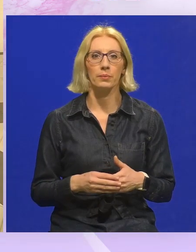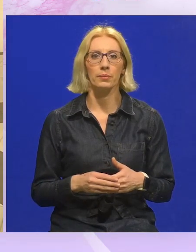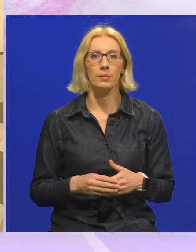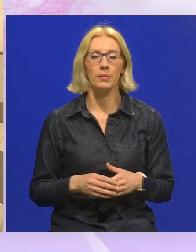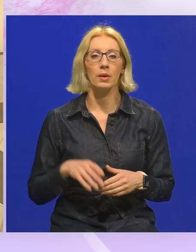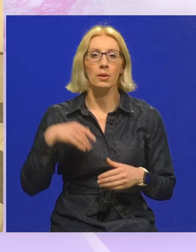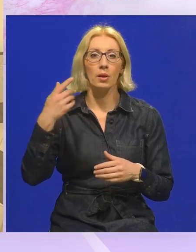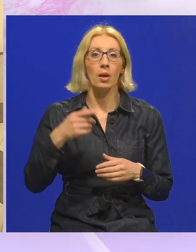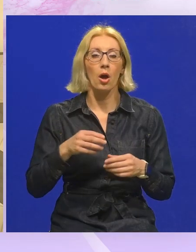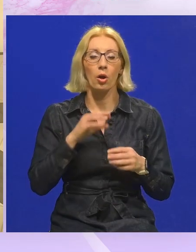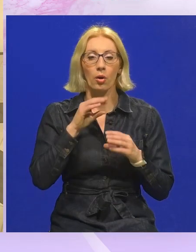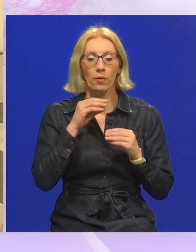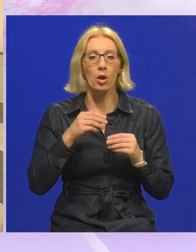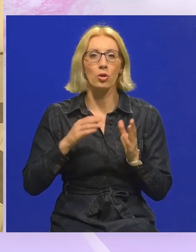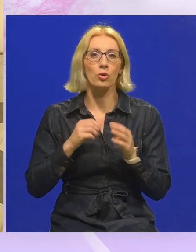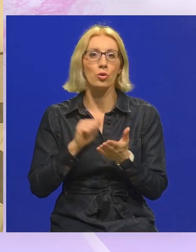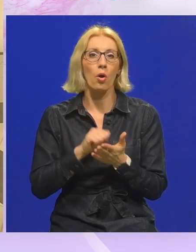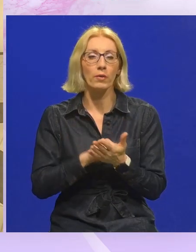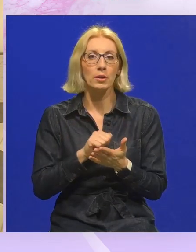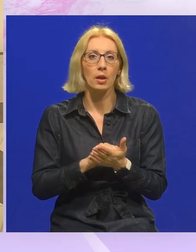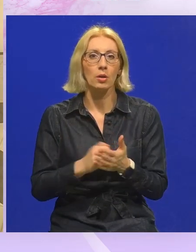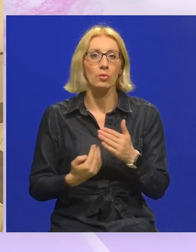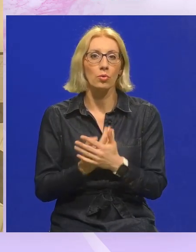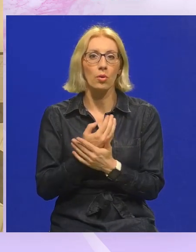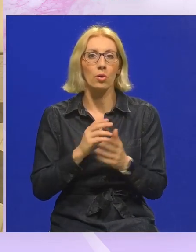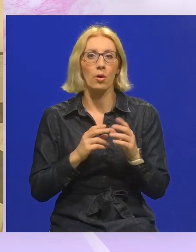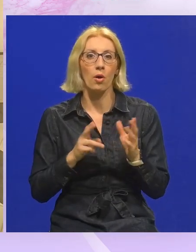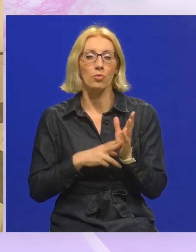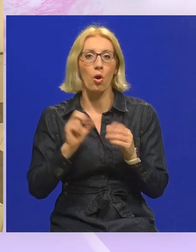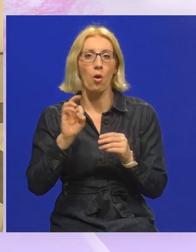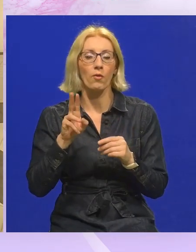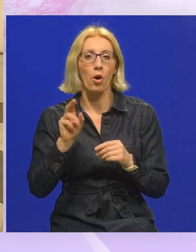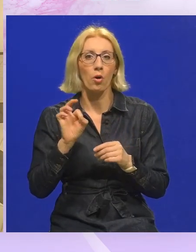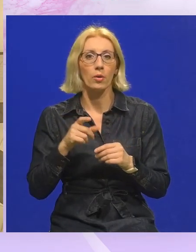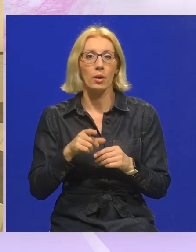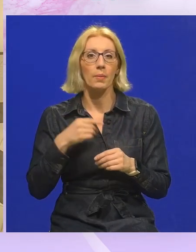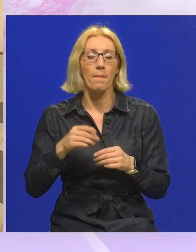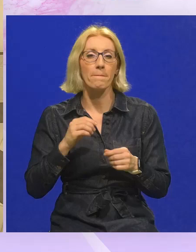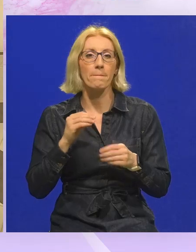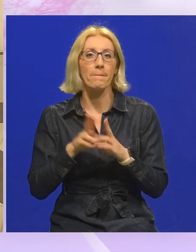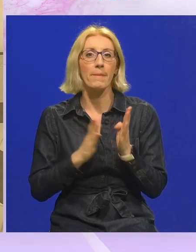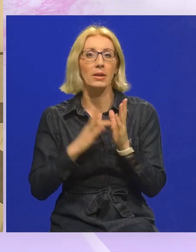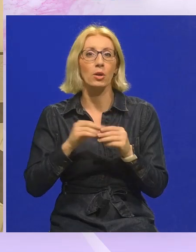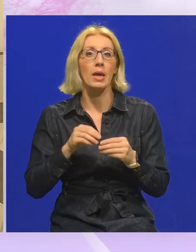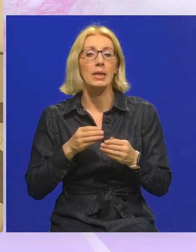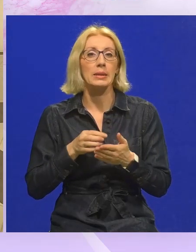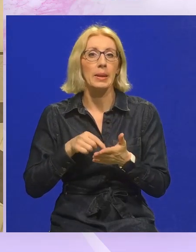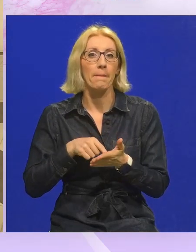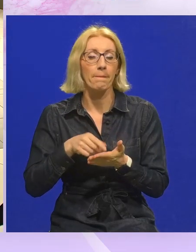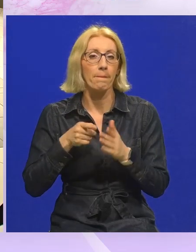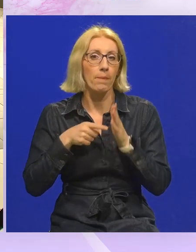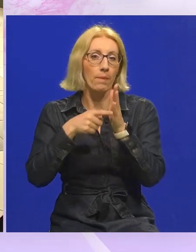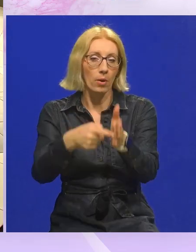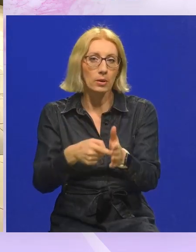Na konferenciji za novinare u galeriji Novo predstavljene su metodičke smjernice za organizaciju i